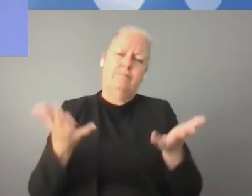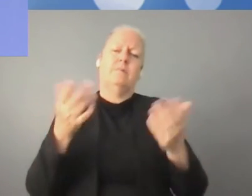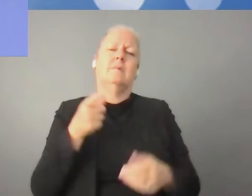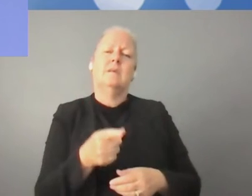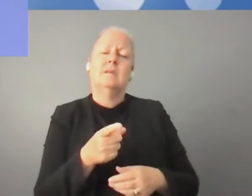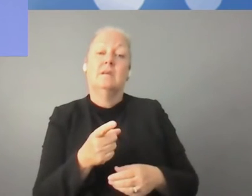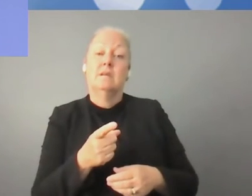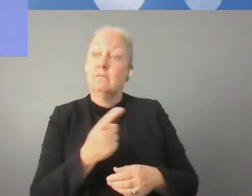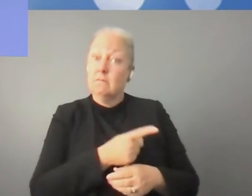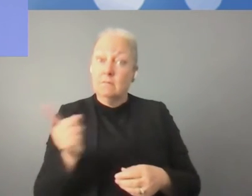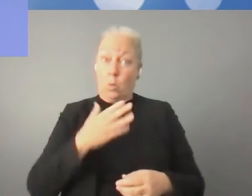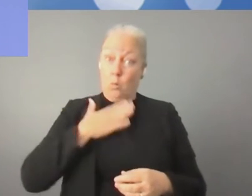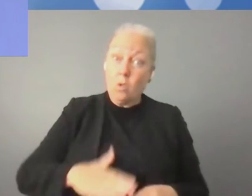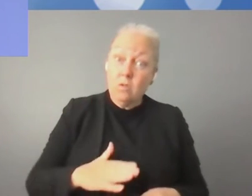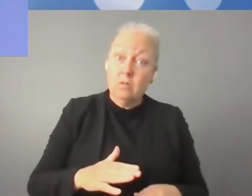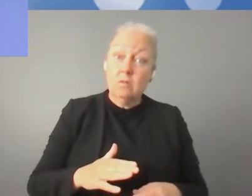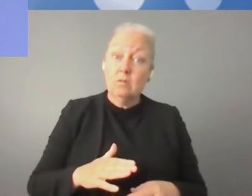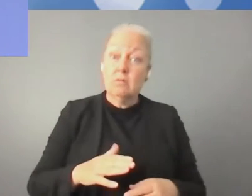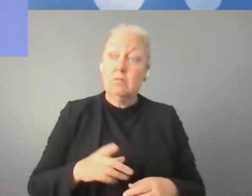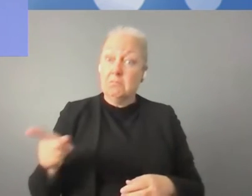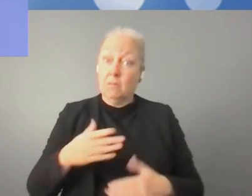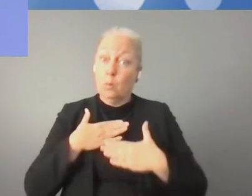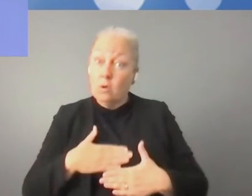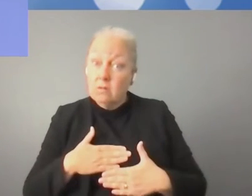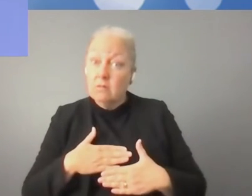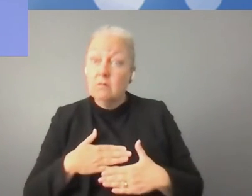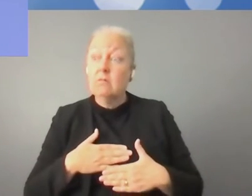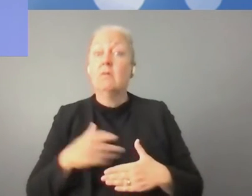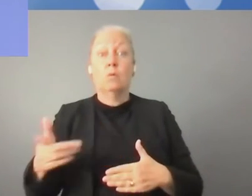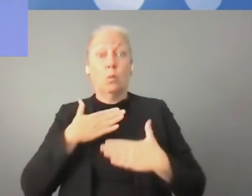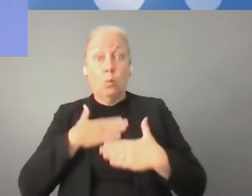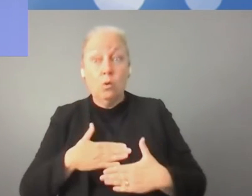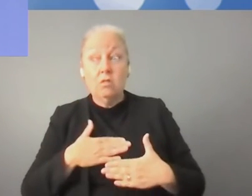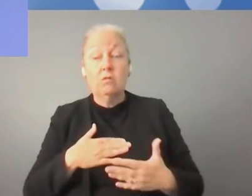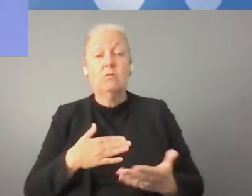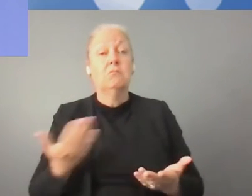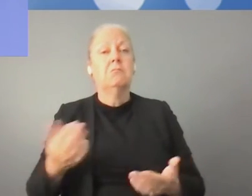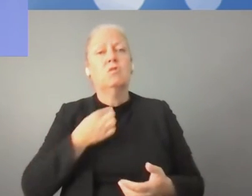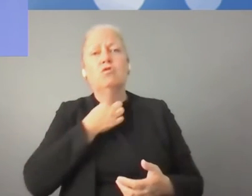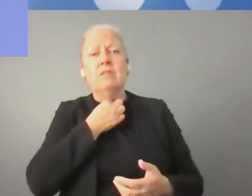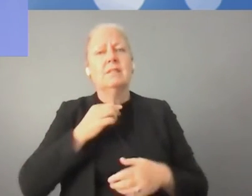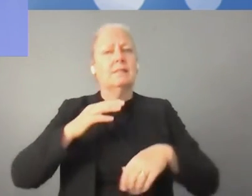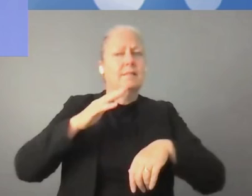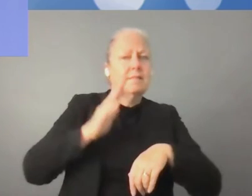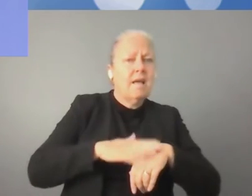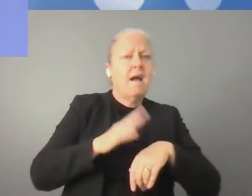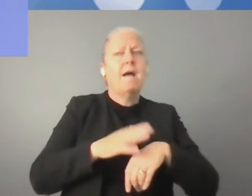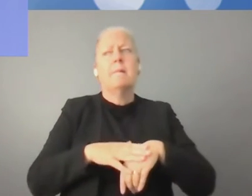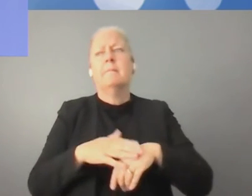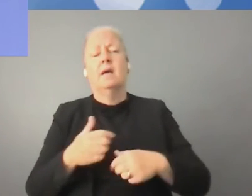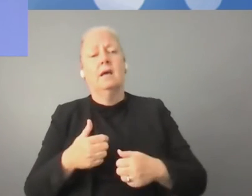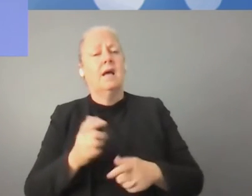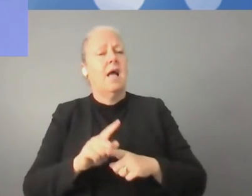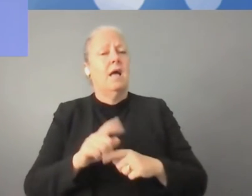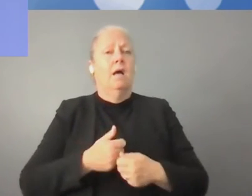мы можем поощрять людей создавать стартапы. Это ключ к успеху.